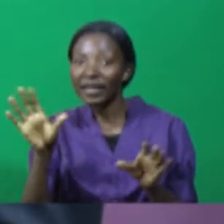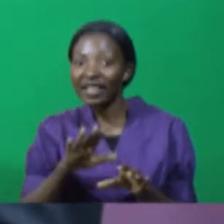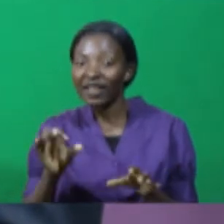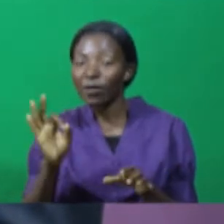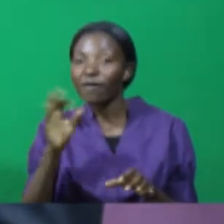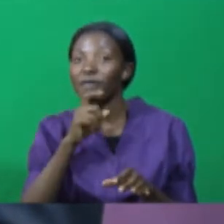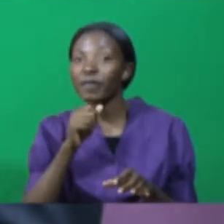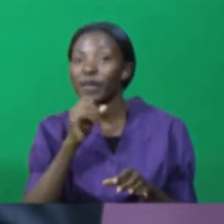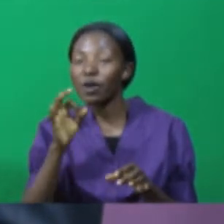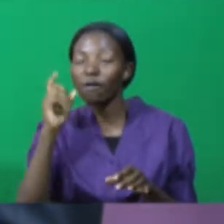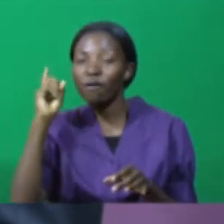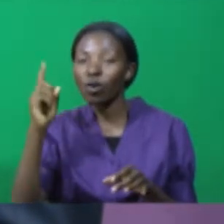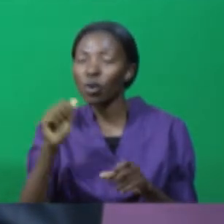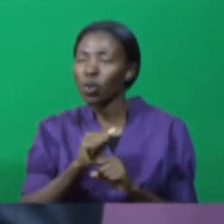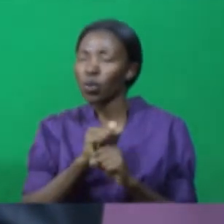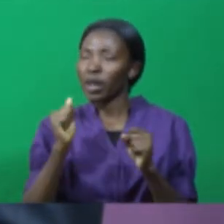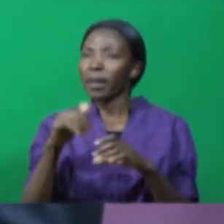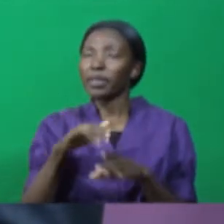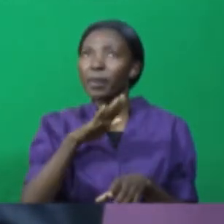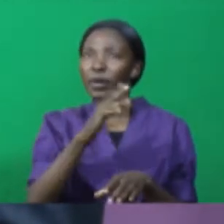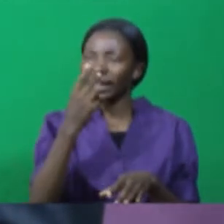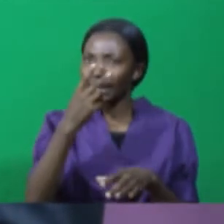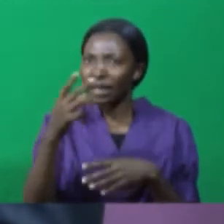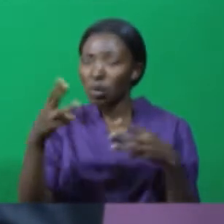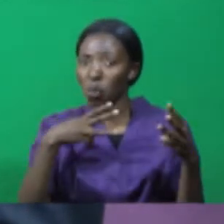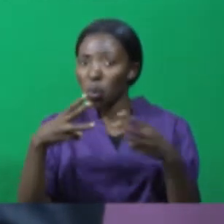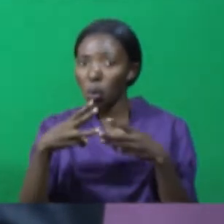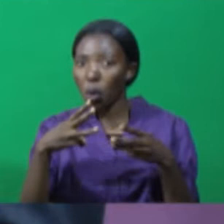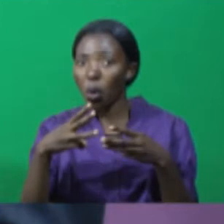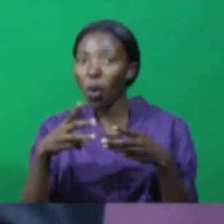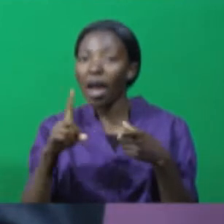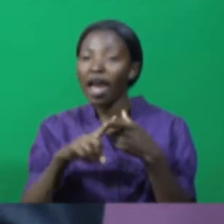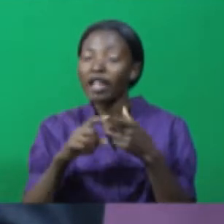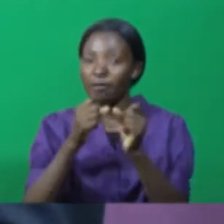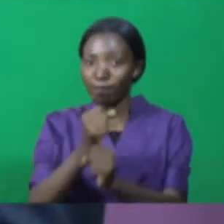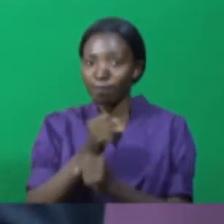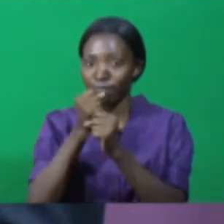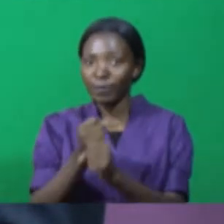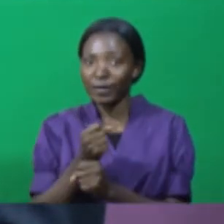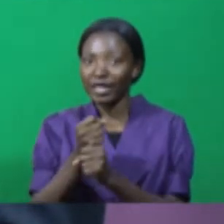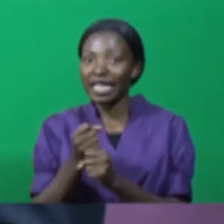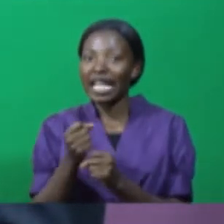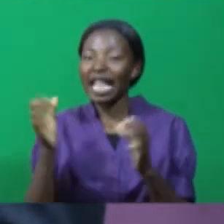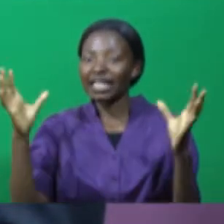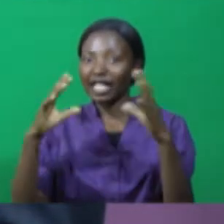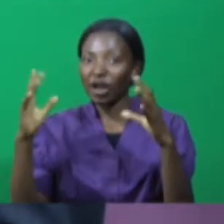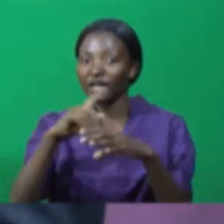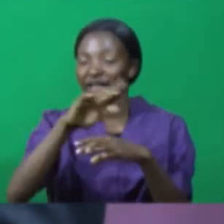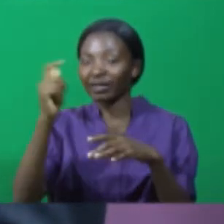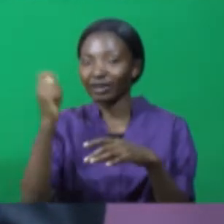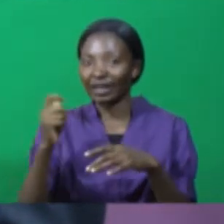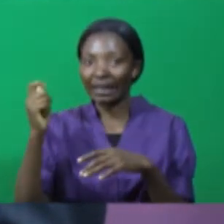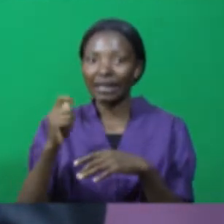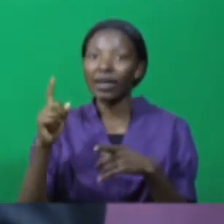wakataamuka mangwanani. Akabuda ndokuona hondo nemabhiza nengoro zvakakomba guta. Muranda wake akati